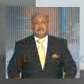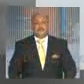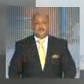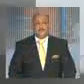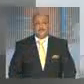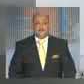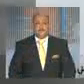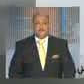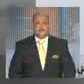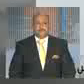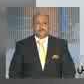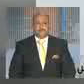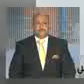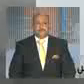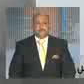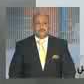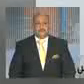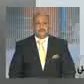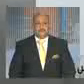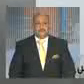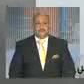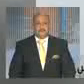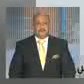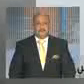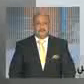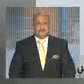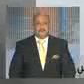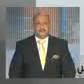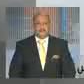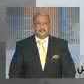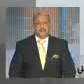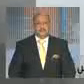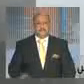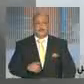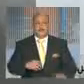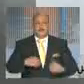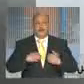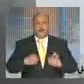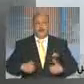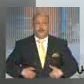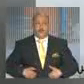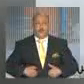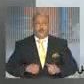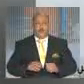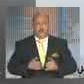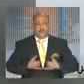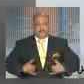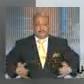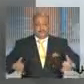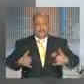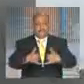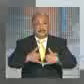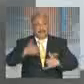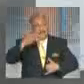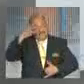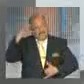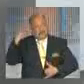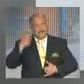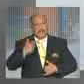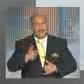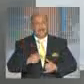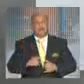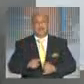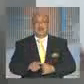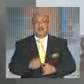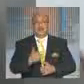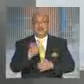وقررنا تعليق أشغال المجلس العلمي، وربما فما حتى خطوات تصعيدية. احنا ماذا بينا ما